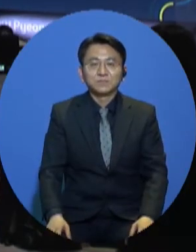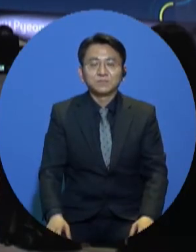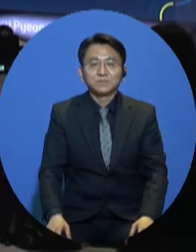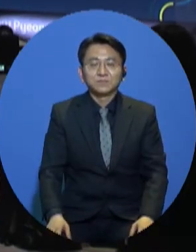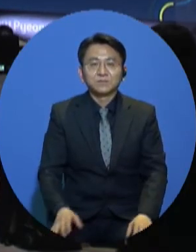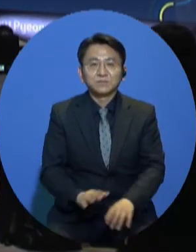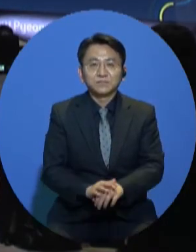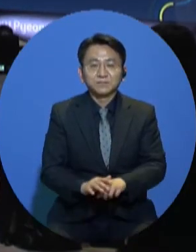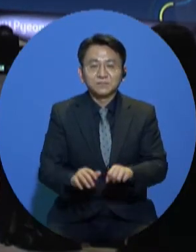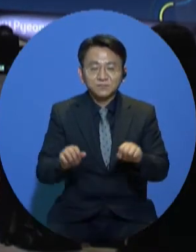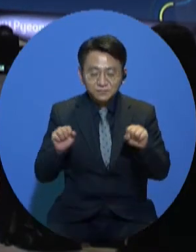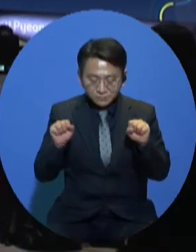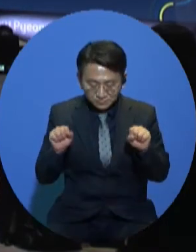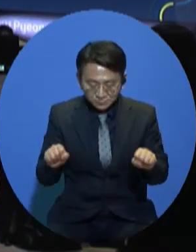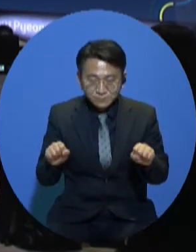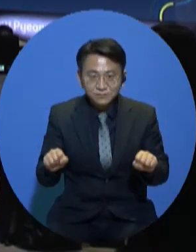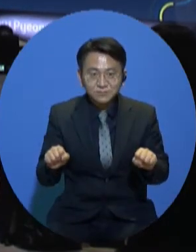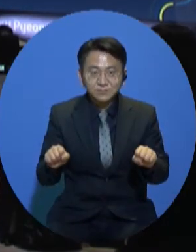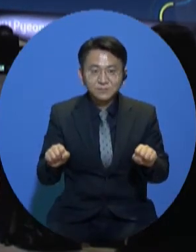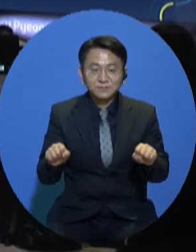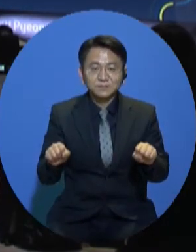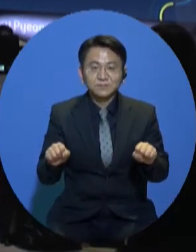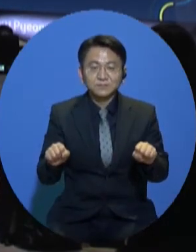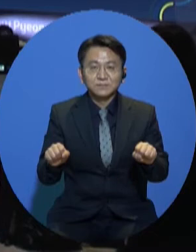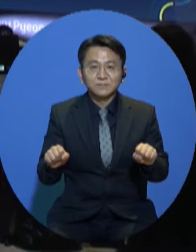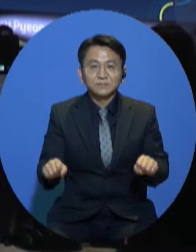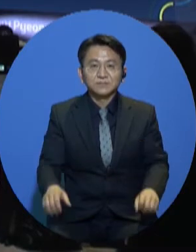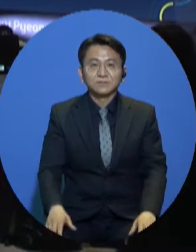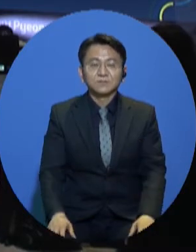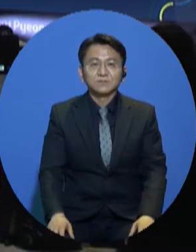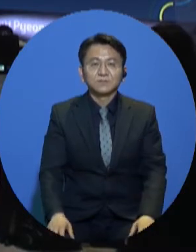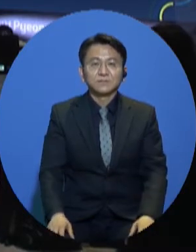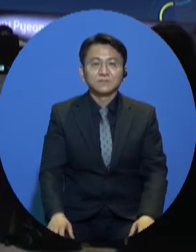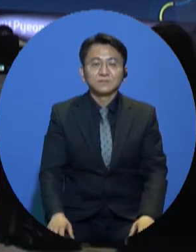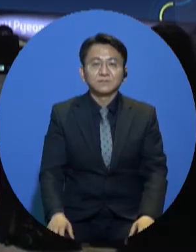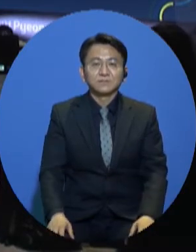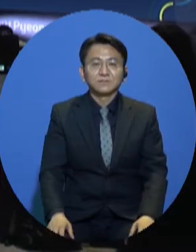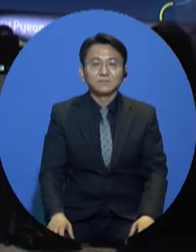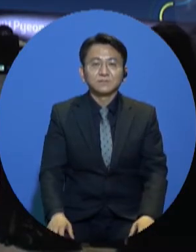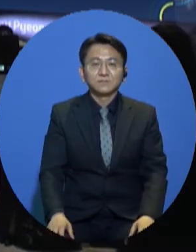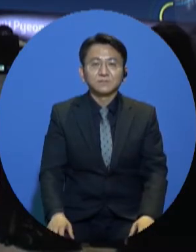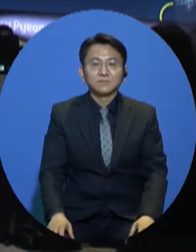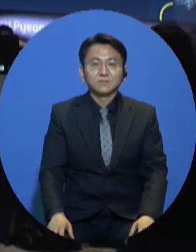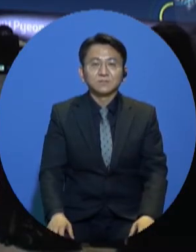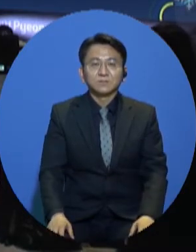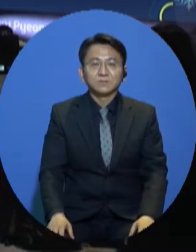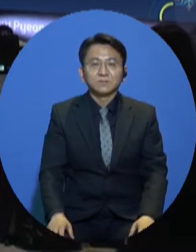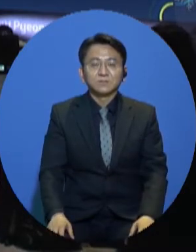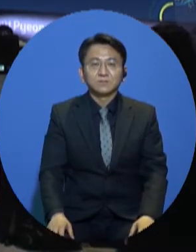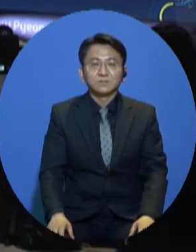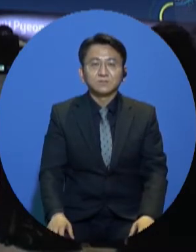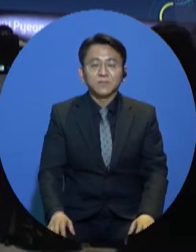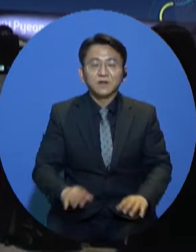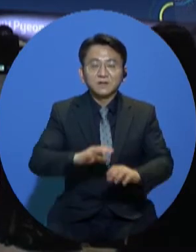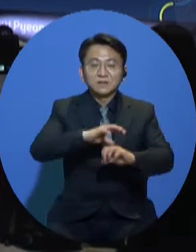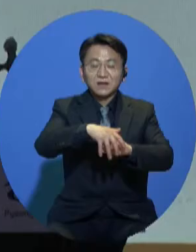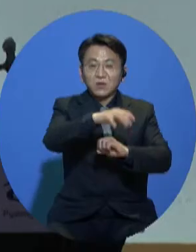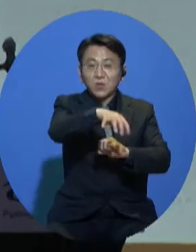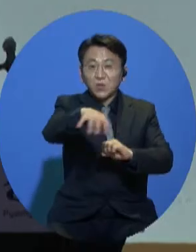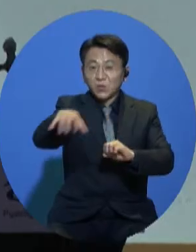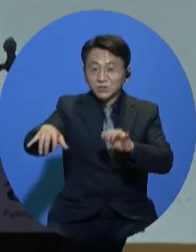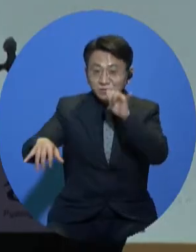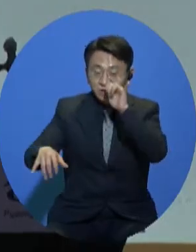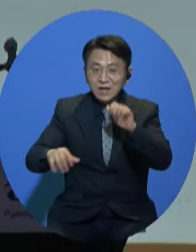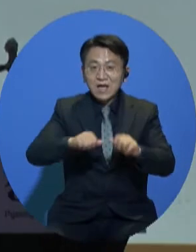Ladies and gentlemen, good 대회 morning, 기빈 good 여러분, afternoon, and, good evening. 안녕하십니까. Wherever you are in Asia 세계 or around the 곳곳에 world. 계실